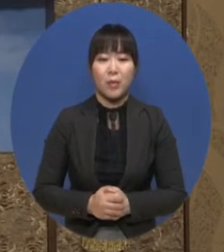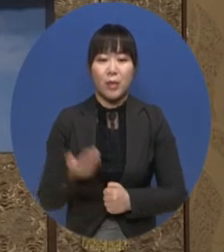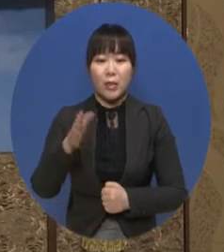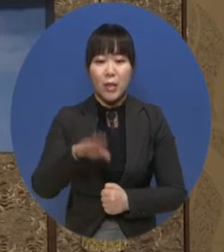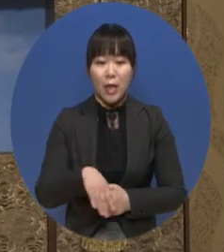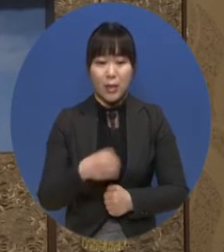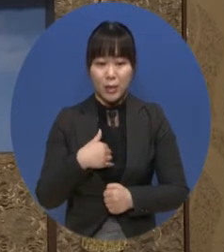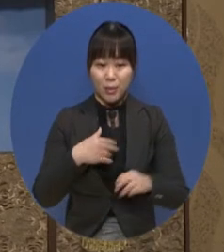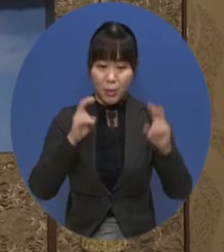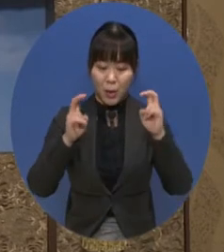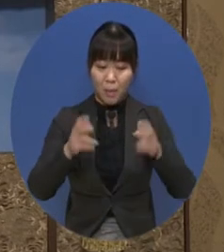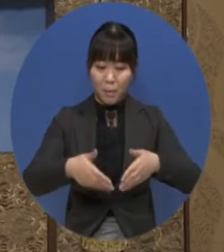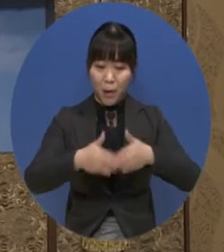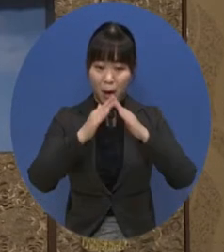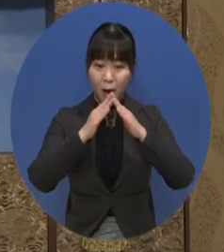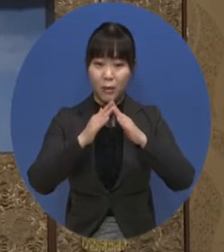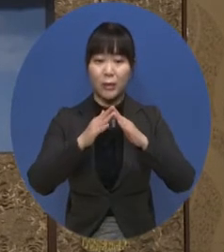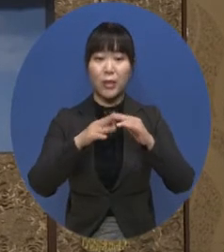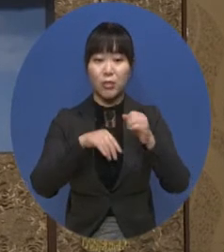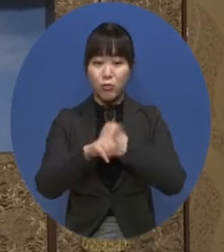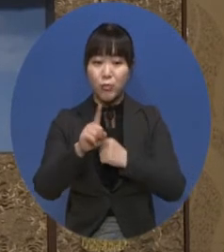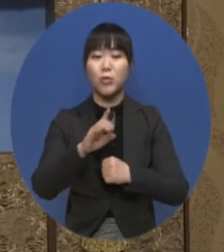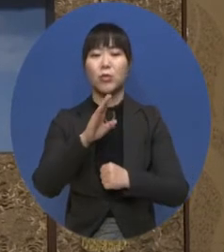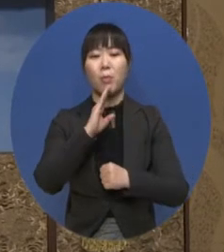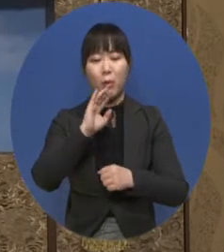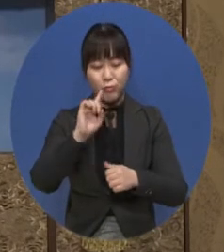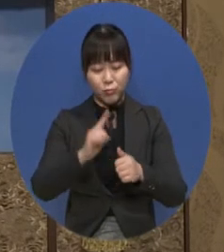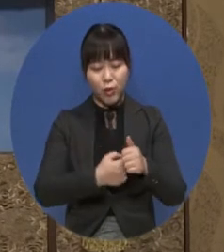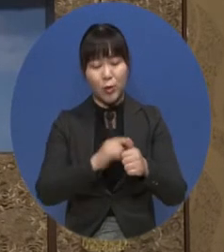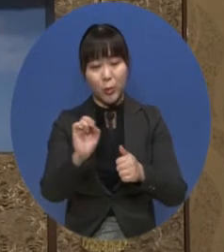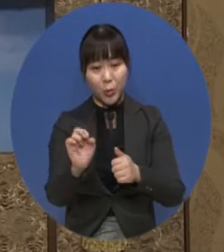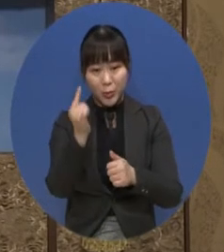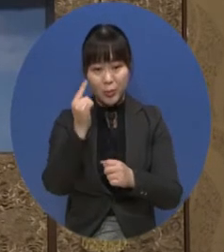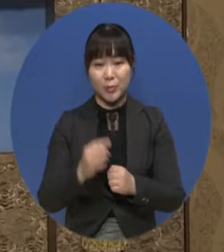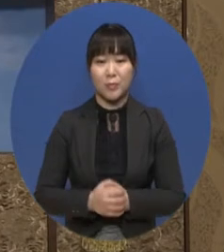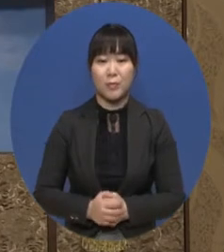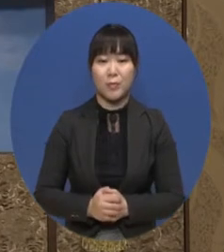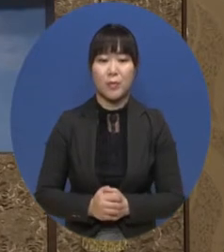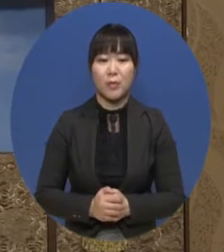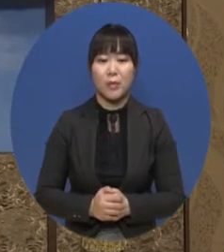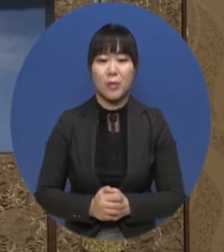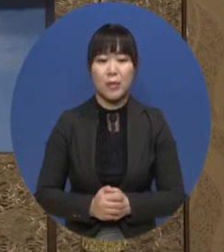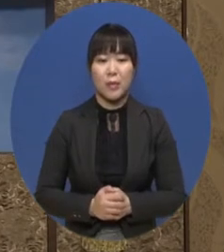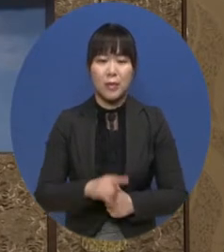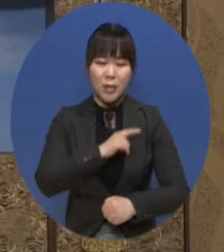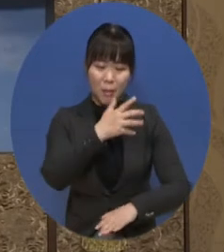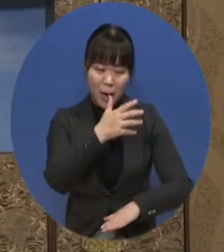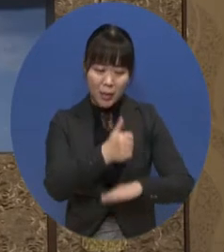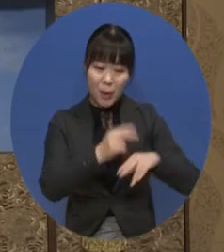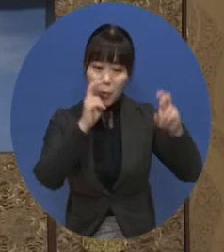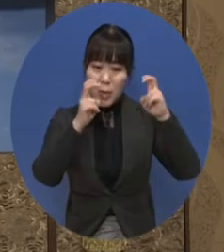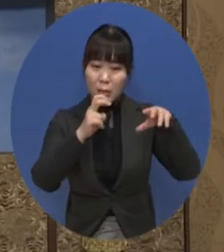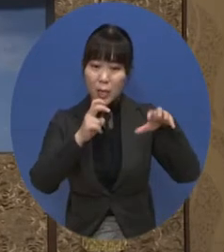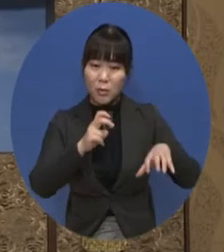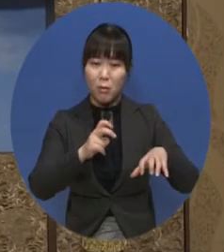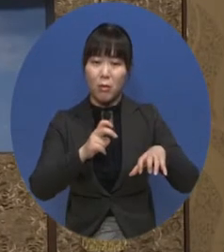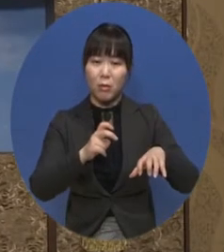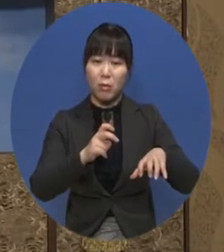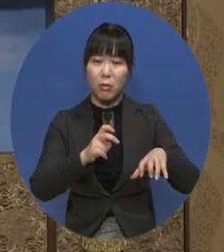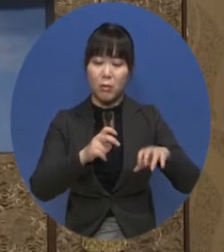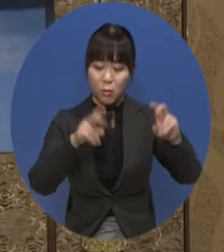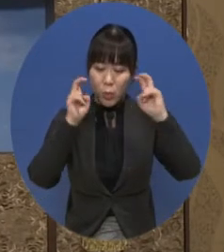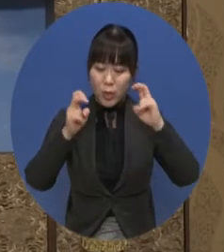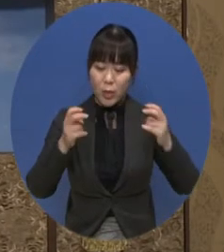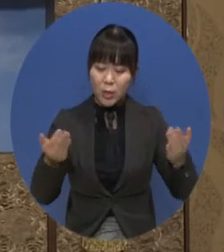소소한 소통을 갑자기 창업을 하게 된 거는 굉장히 우연한 계기인데 가장 마지막 직장에서 이제